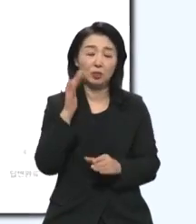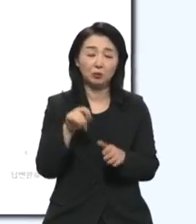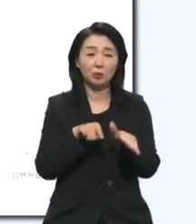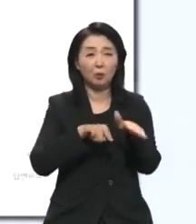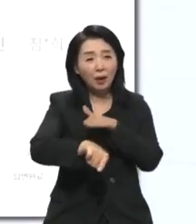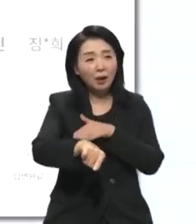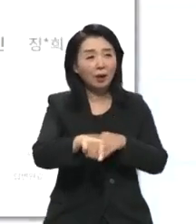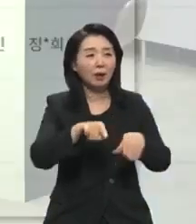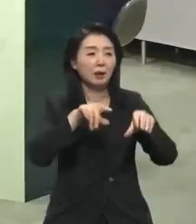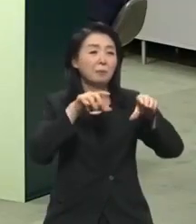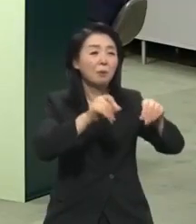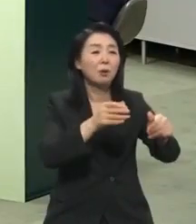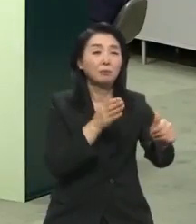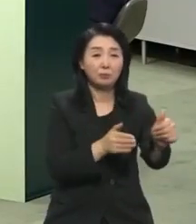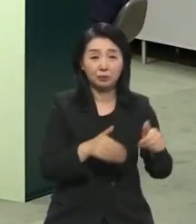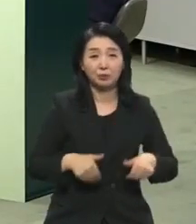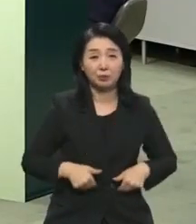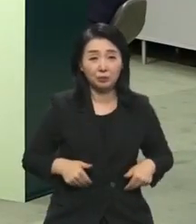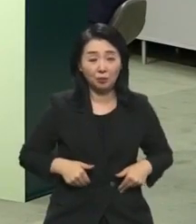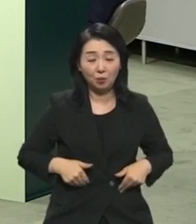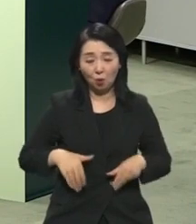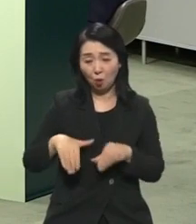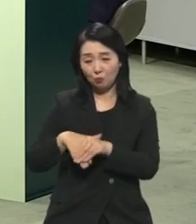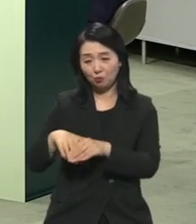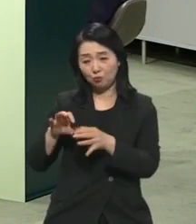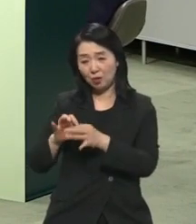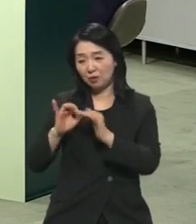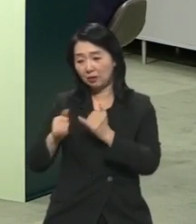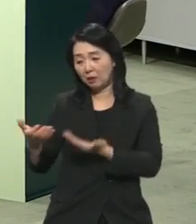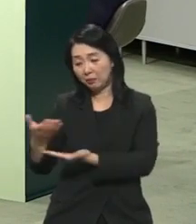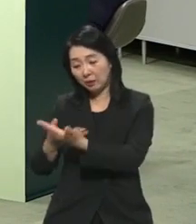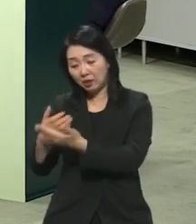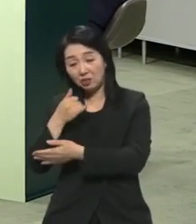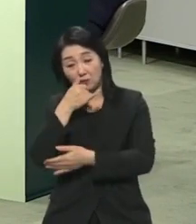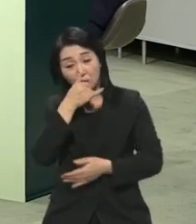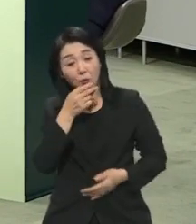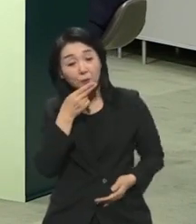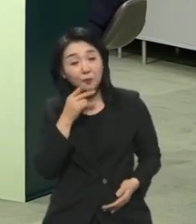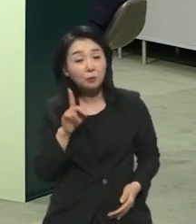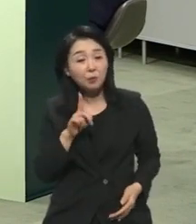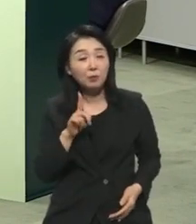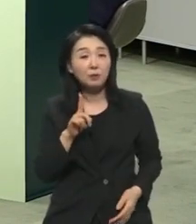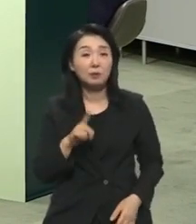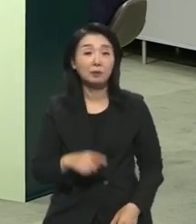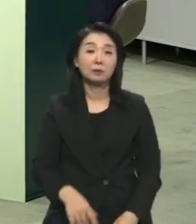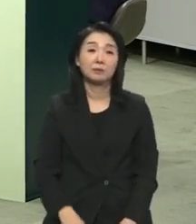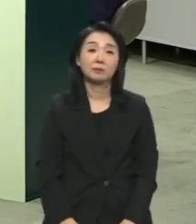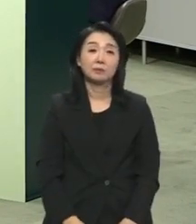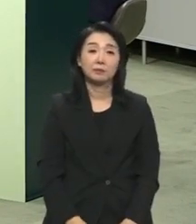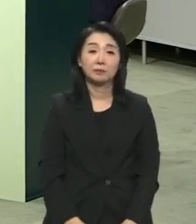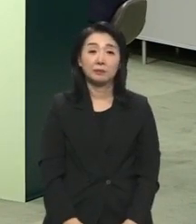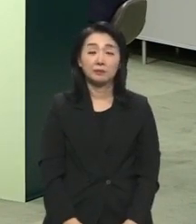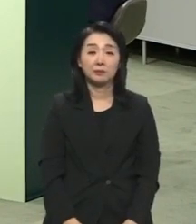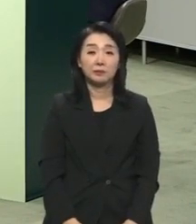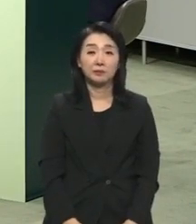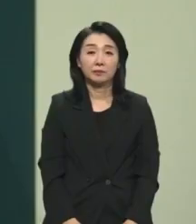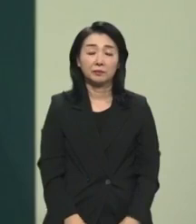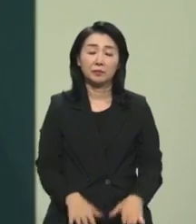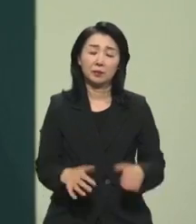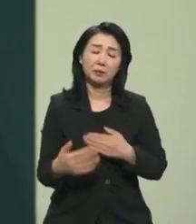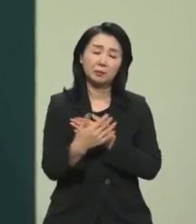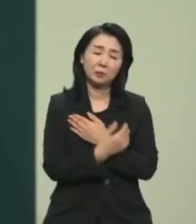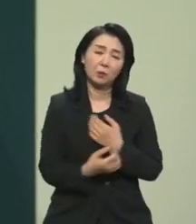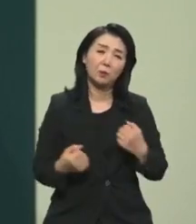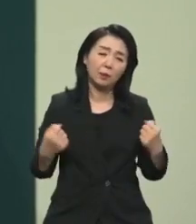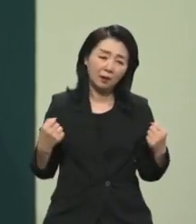좀 친문계에서 좀 의견 교환 같은게 있습니까 실제로 다른 걸 다 떠나서 건강이